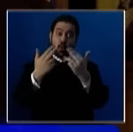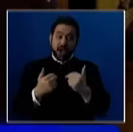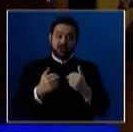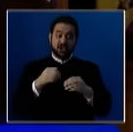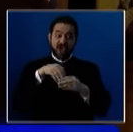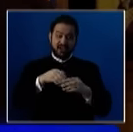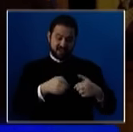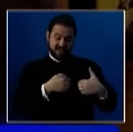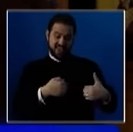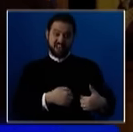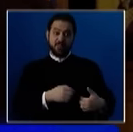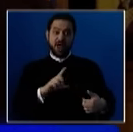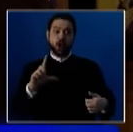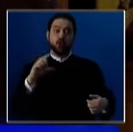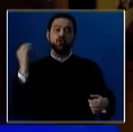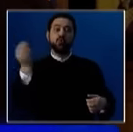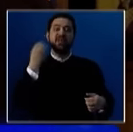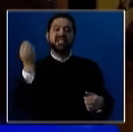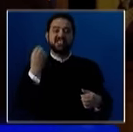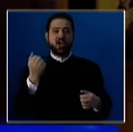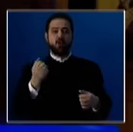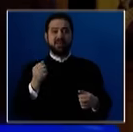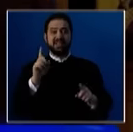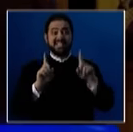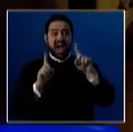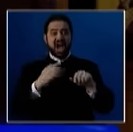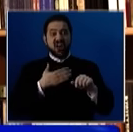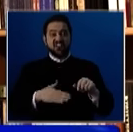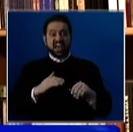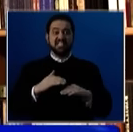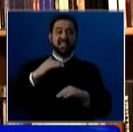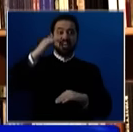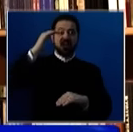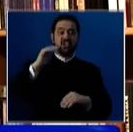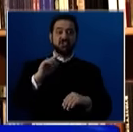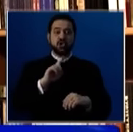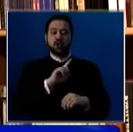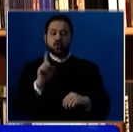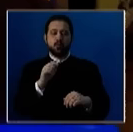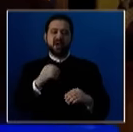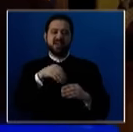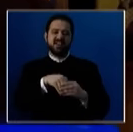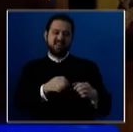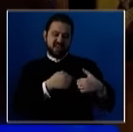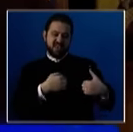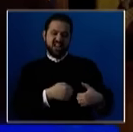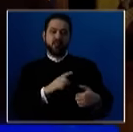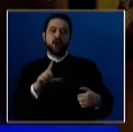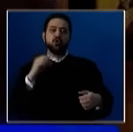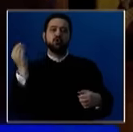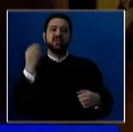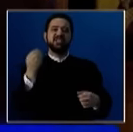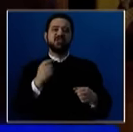această pocăință, în această întoarcere în inima lui Dumnezeu. Dacă vrei să crești, numai în inima Tatălui poți să crești ca